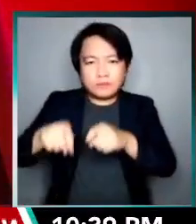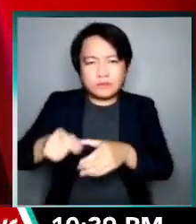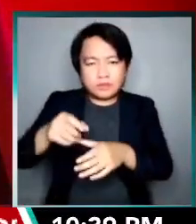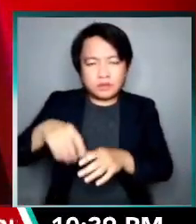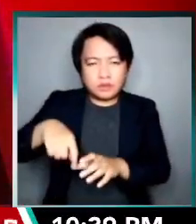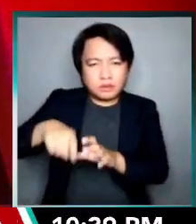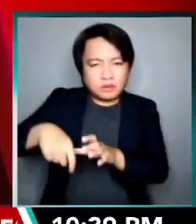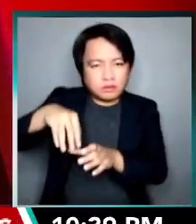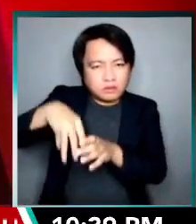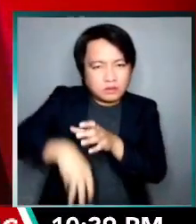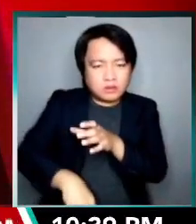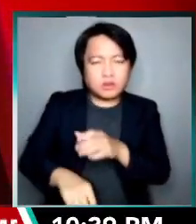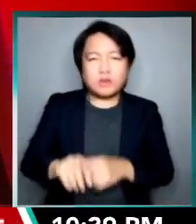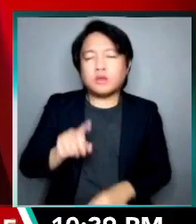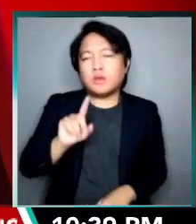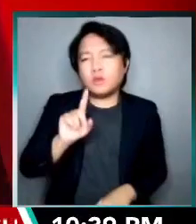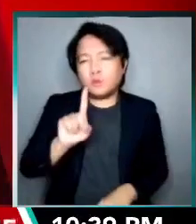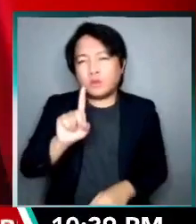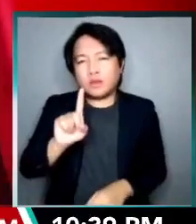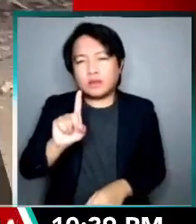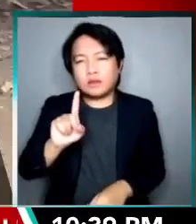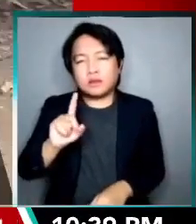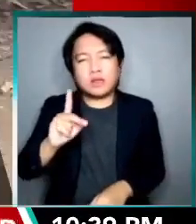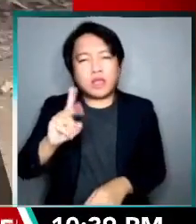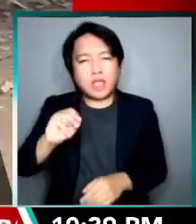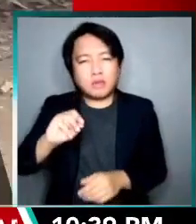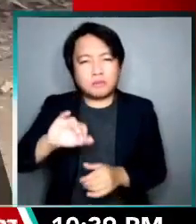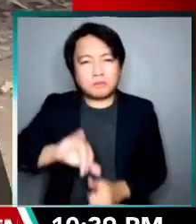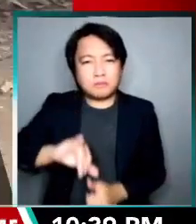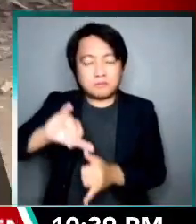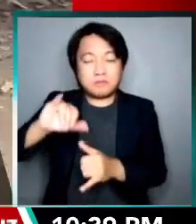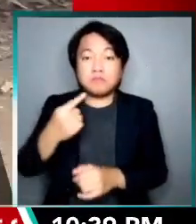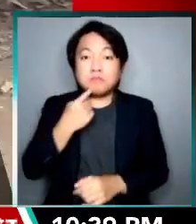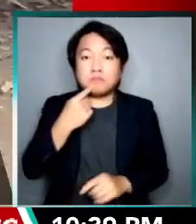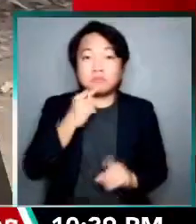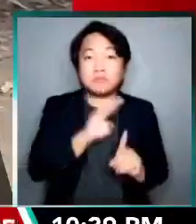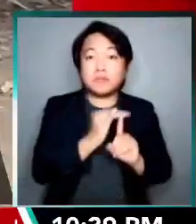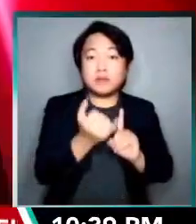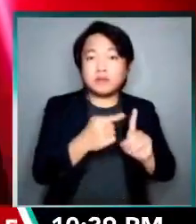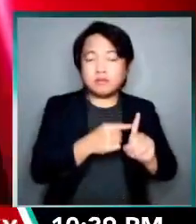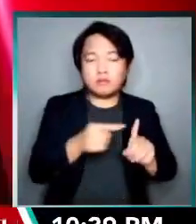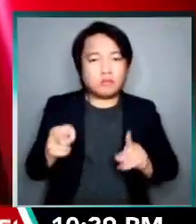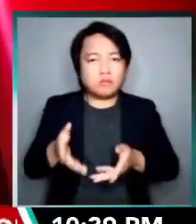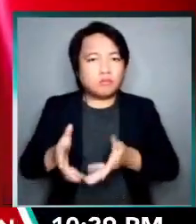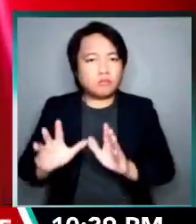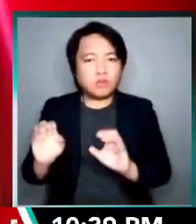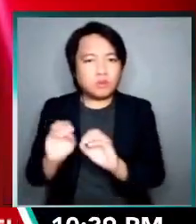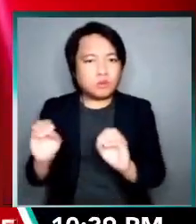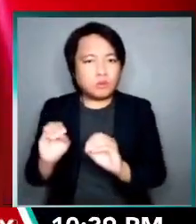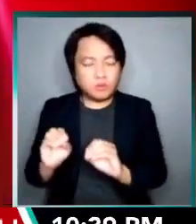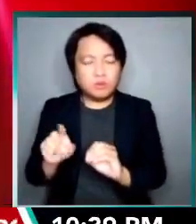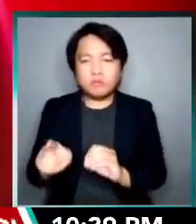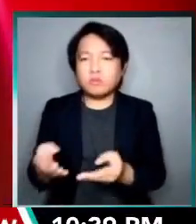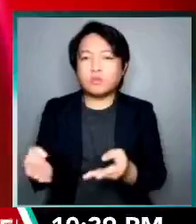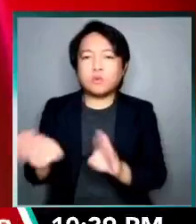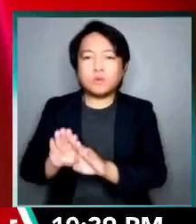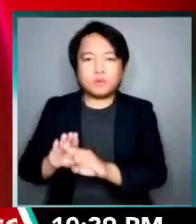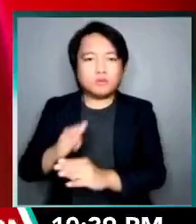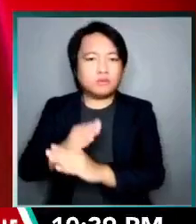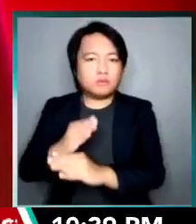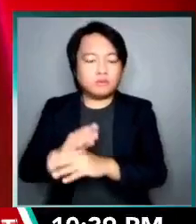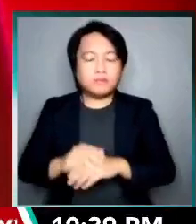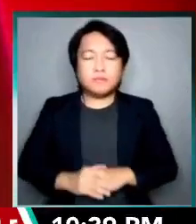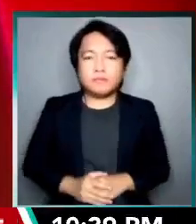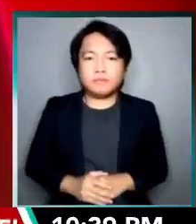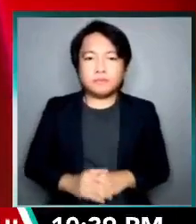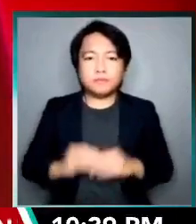talampakan. Pero ayon sa barangay, walang permiso ang paghukay kaya ipinasara na ito. John Consulta, nagbabalita